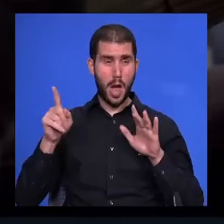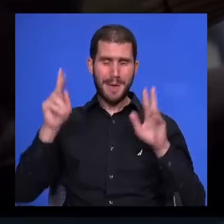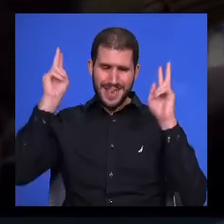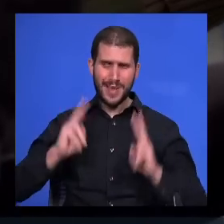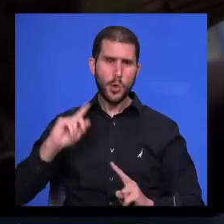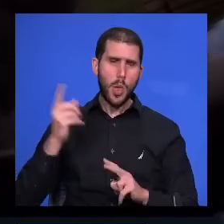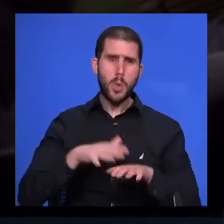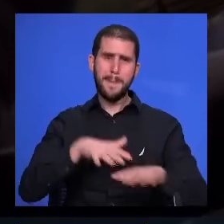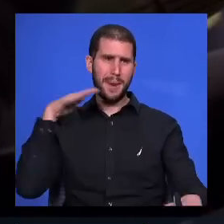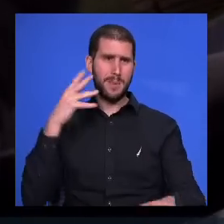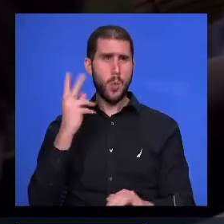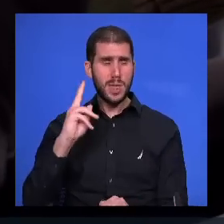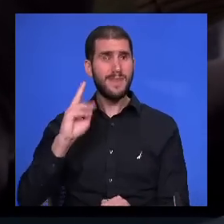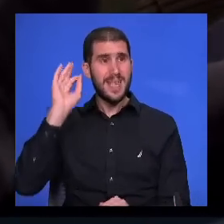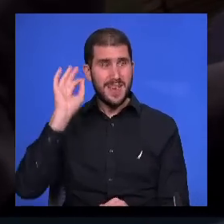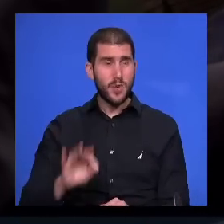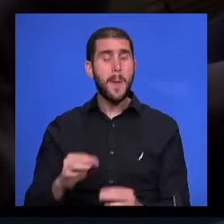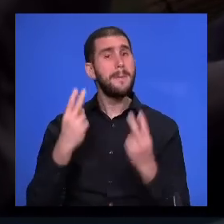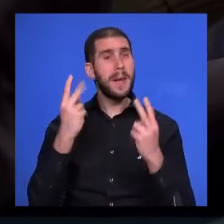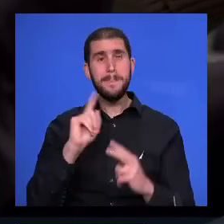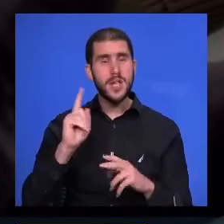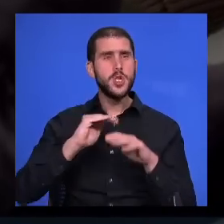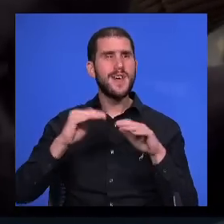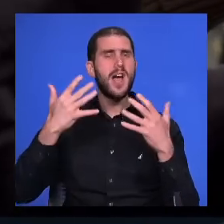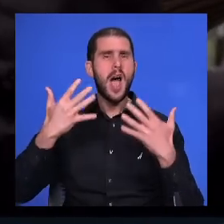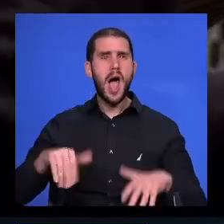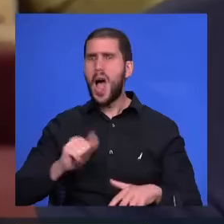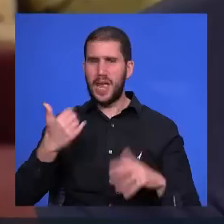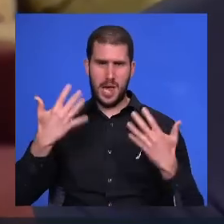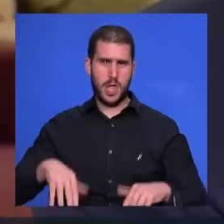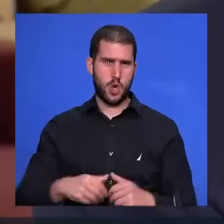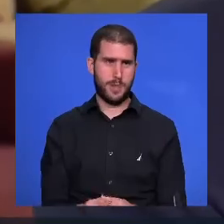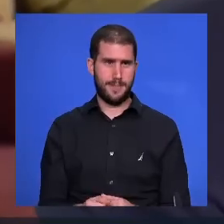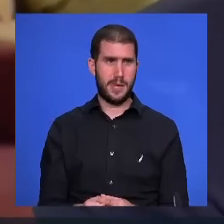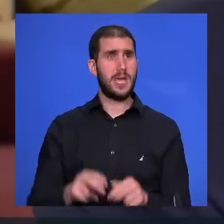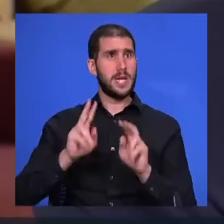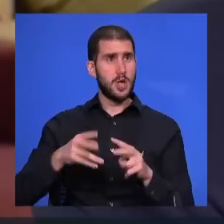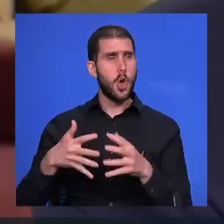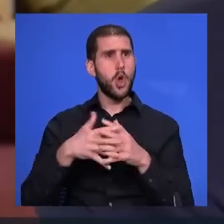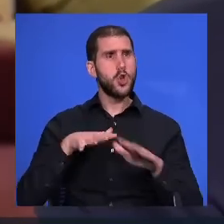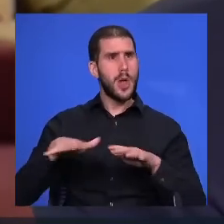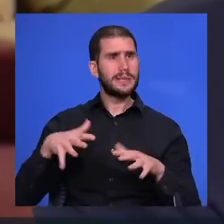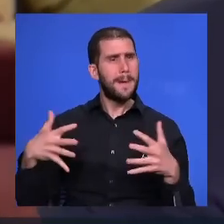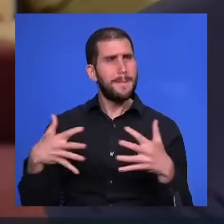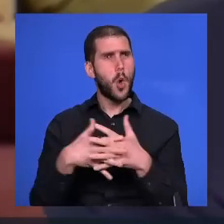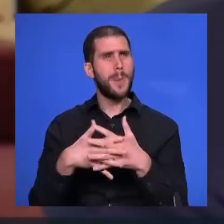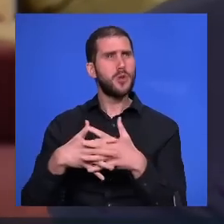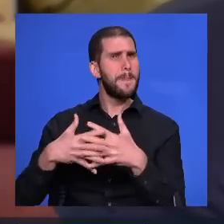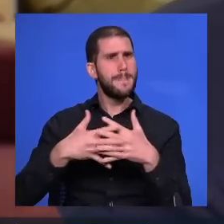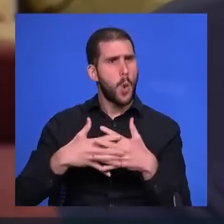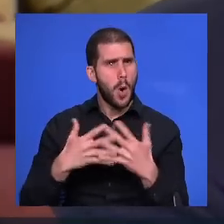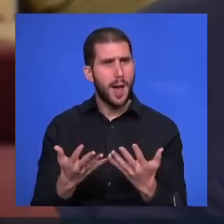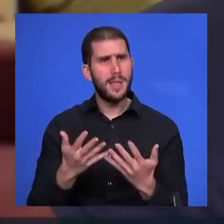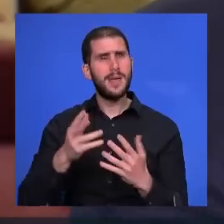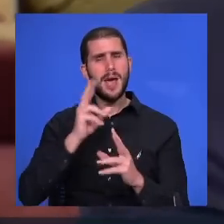כולנו בפקקים ויפגעו בעיקר בשכבות הכי מוחלשות. יש לנו פה קואליציה מגובשת, מאוחדת,